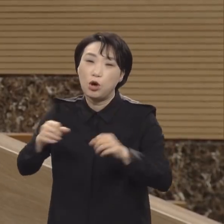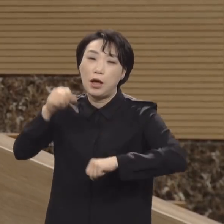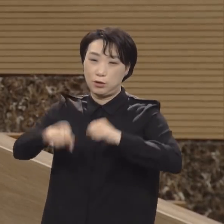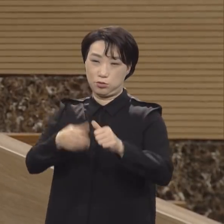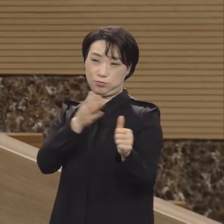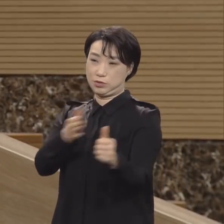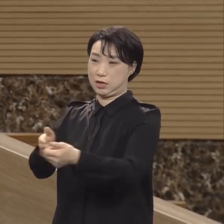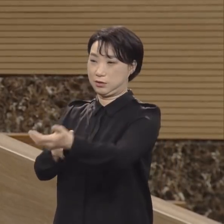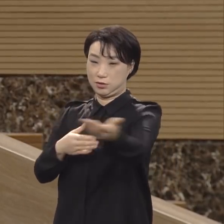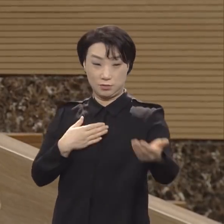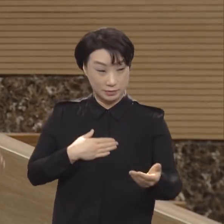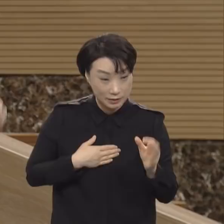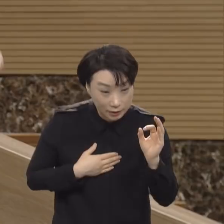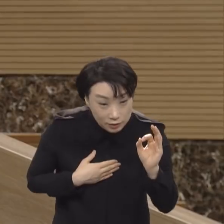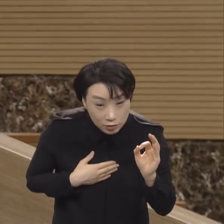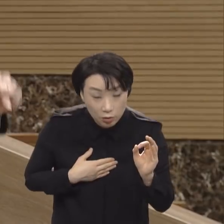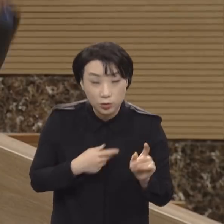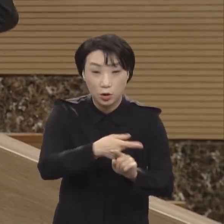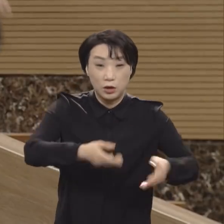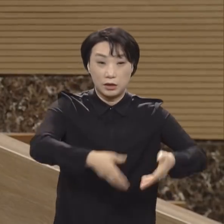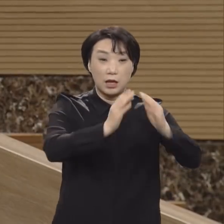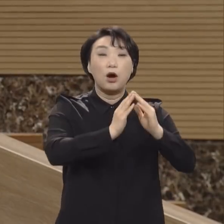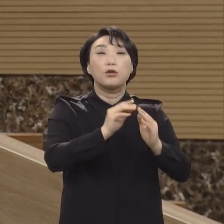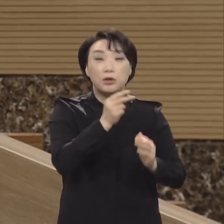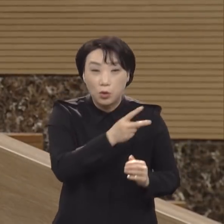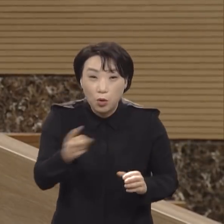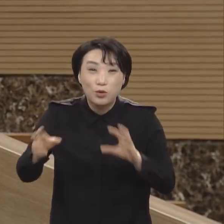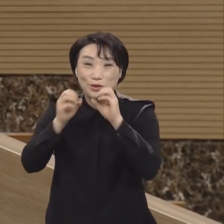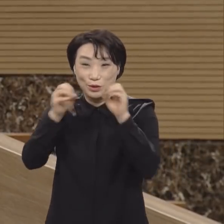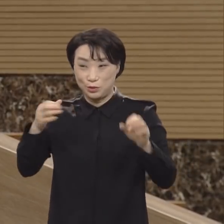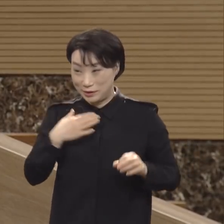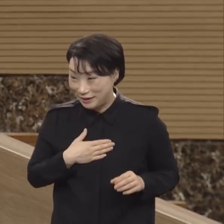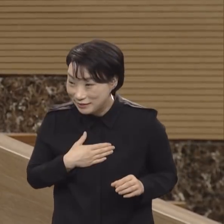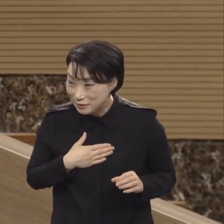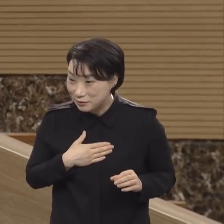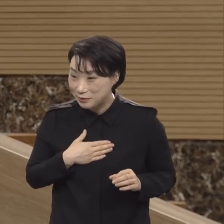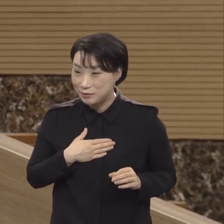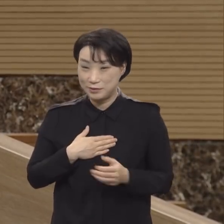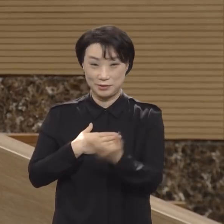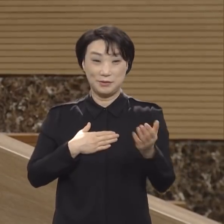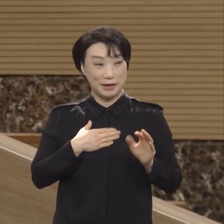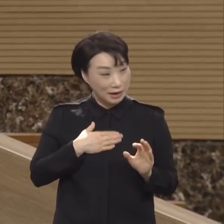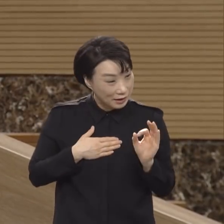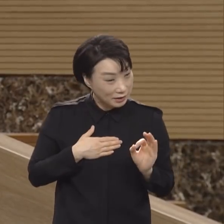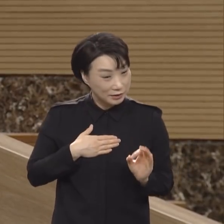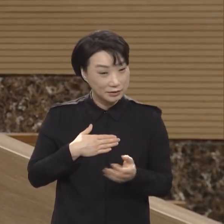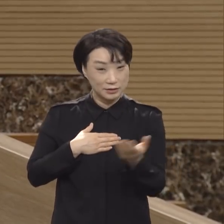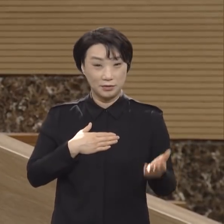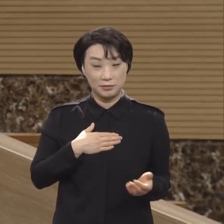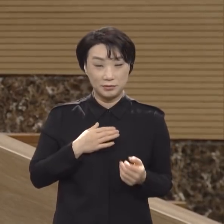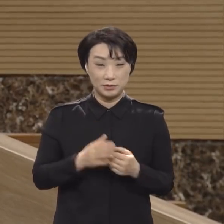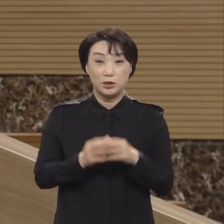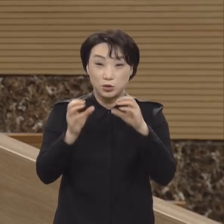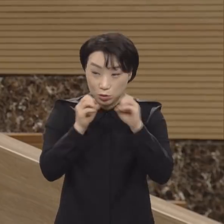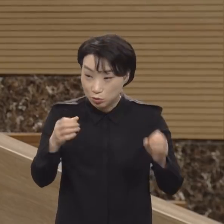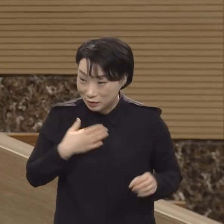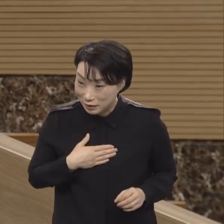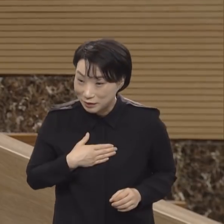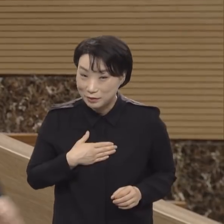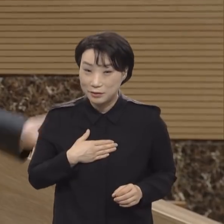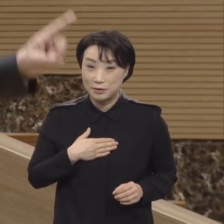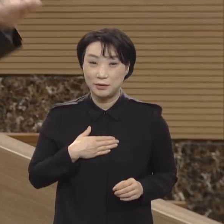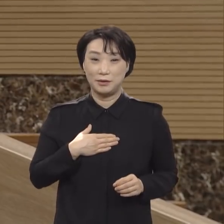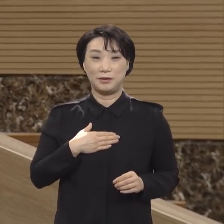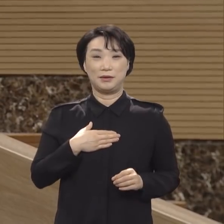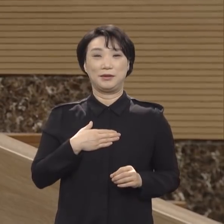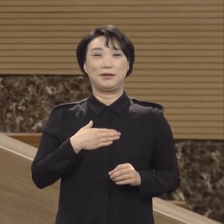이 말이요. 교회 짓는 것도 전도라 이 말이요. 전도. 알아들었어요? 전도. 응?